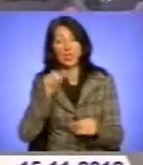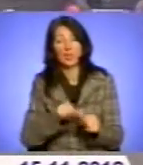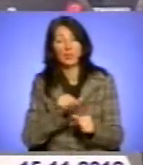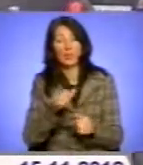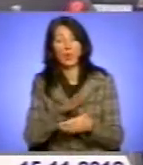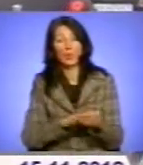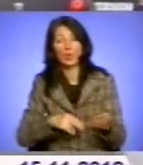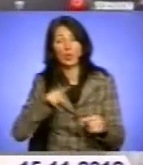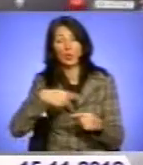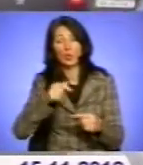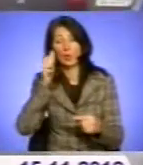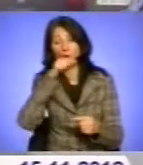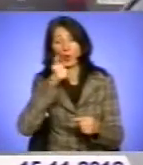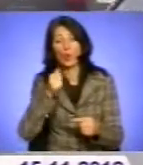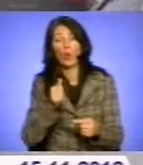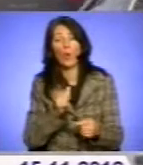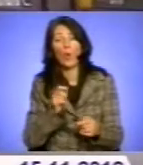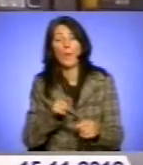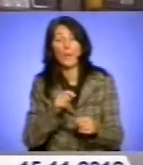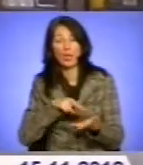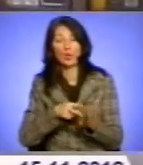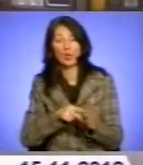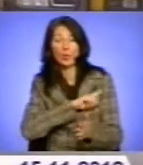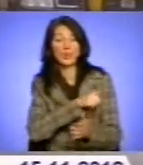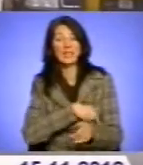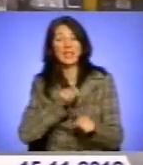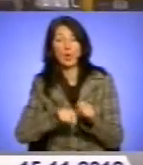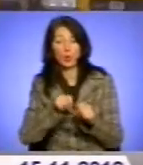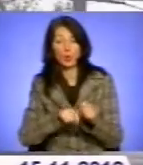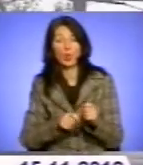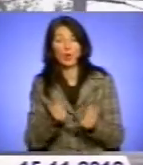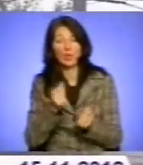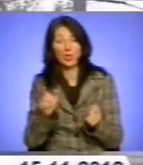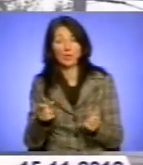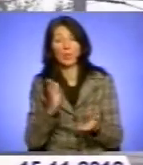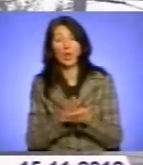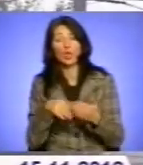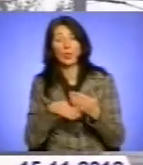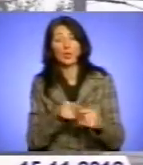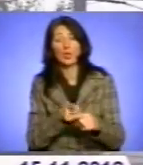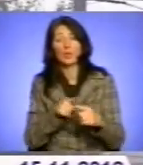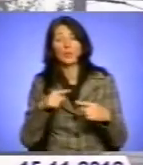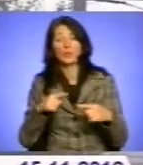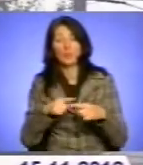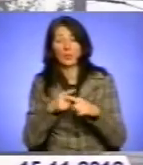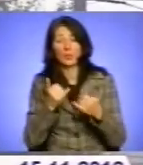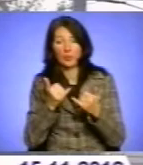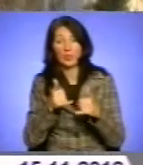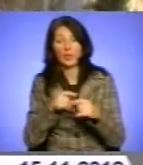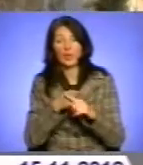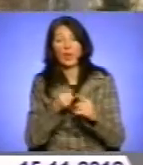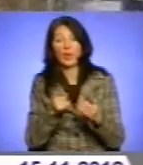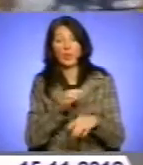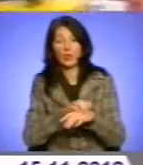року транспортники планують посилити контроль водіїв. У цьому мають допомогти тахографи. Спеціальні пристрої фіксують кількість годин, проведених за кермом,